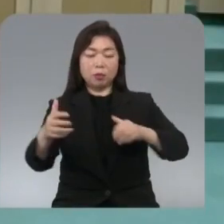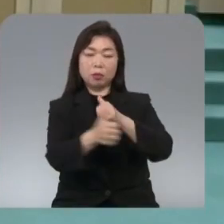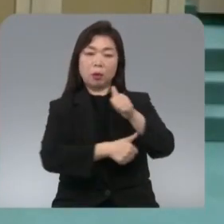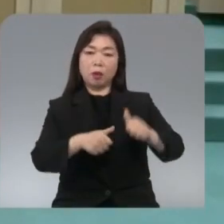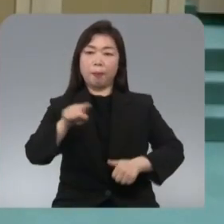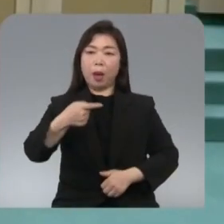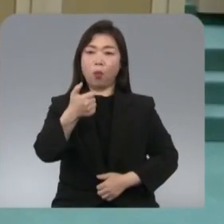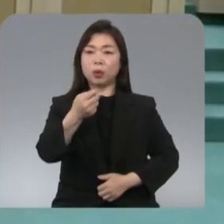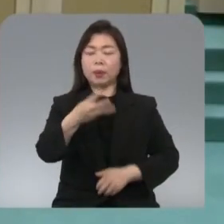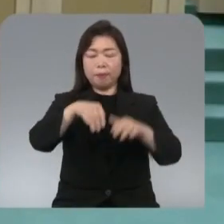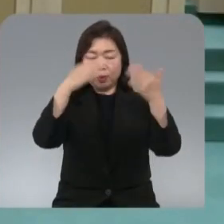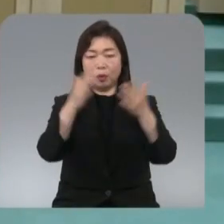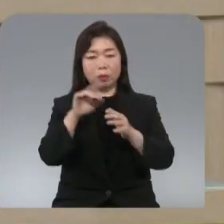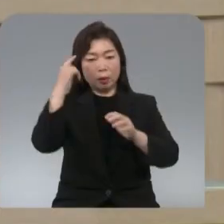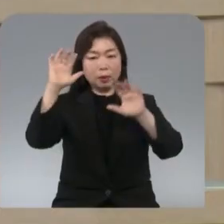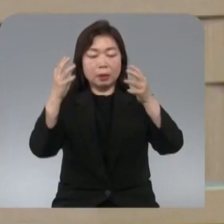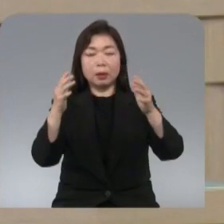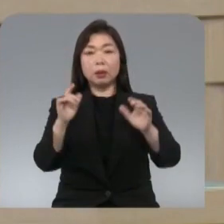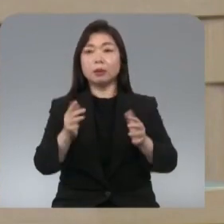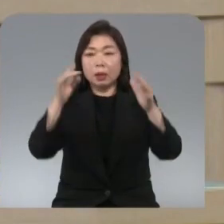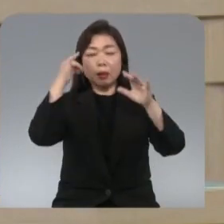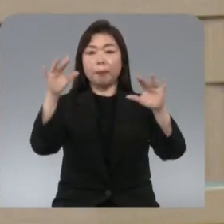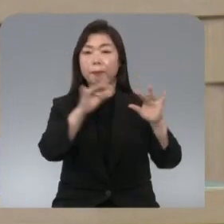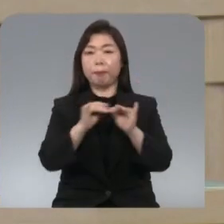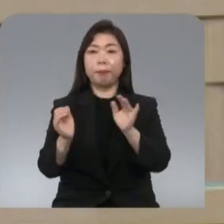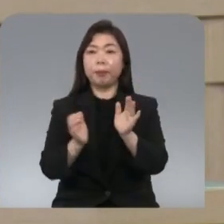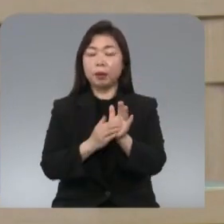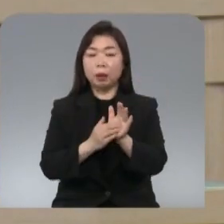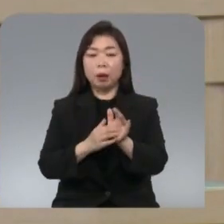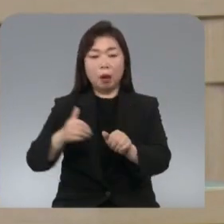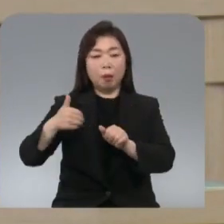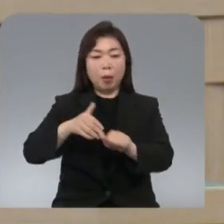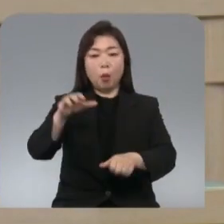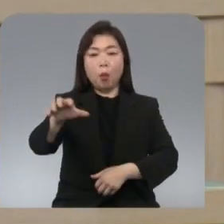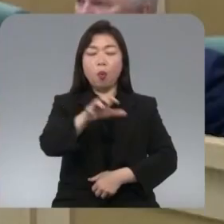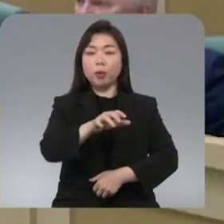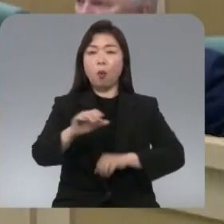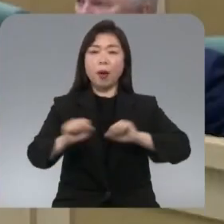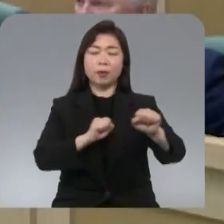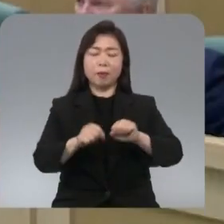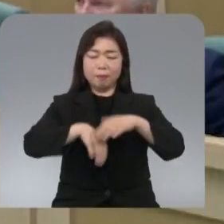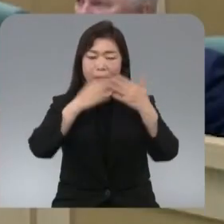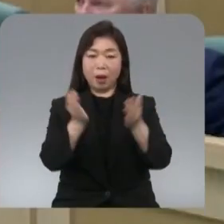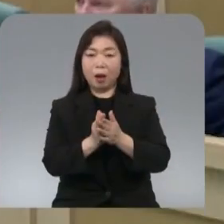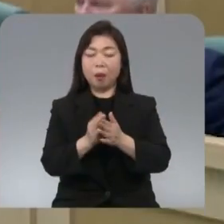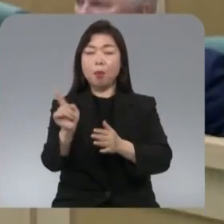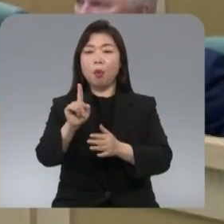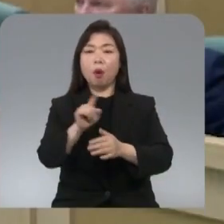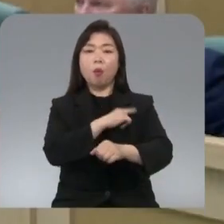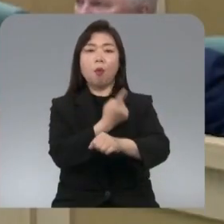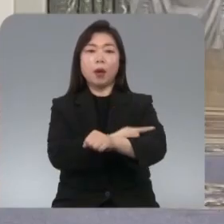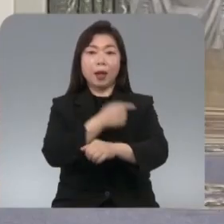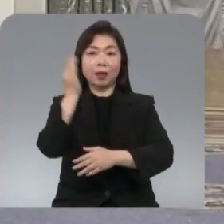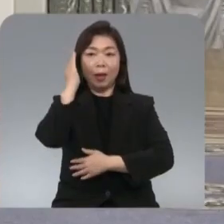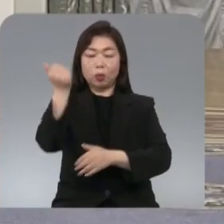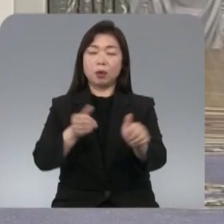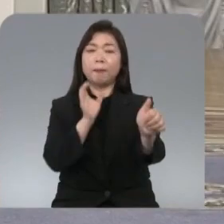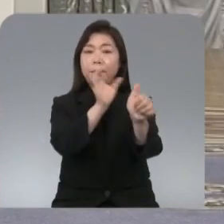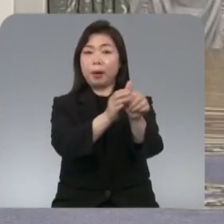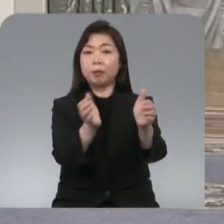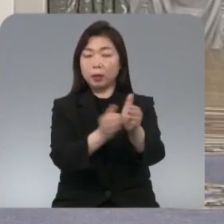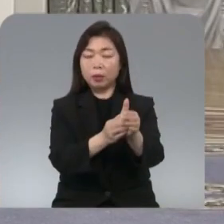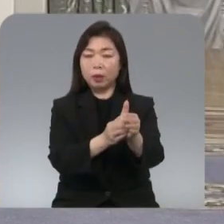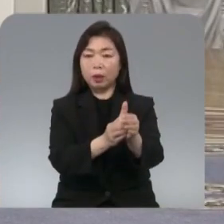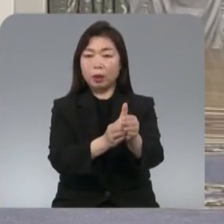153명 전원의 찬성입니다. 파병 규모와 활동 지역 등은 대통령에게 일임한 것으로 알려졌습니다. 푸틴